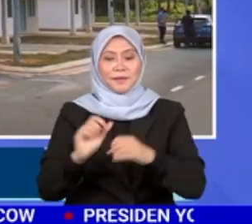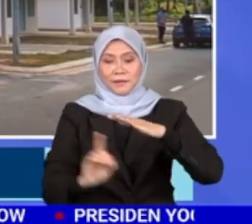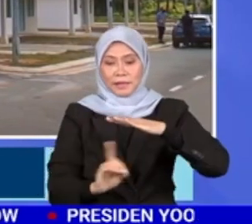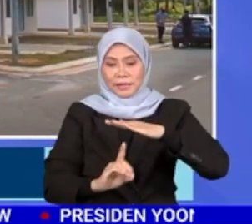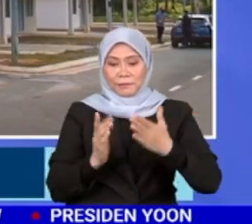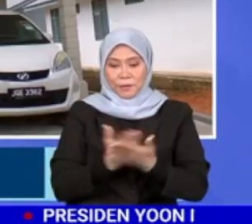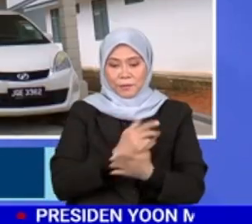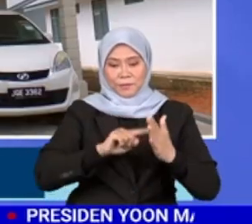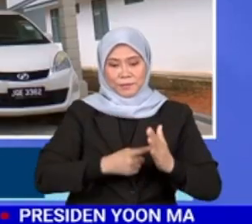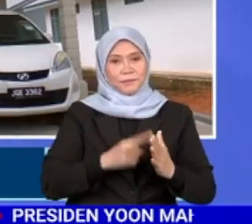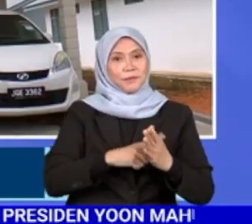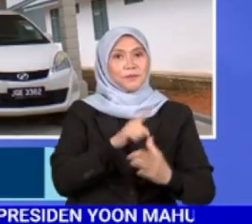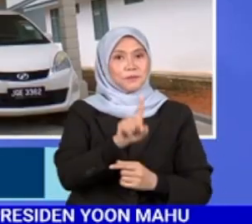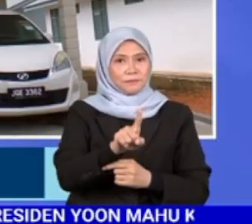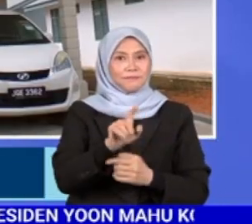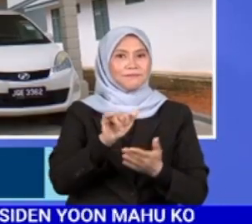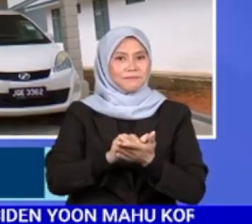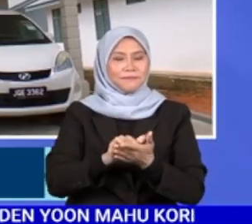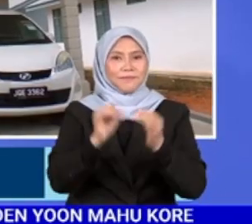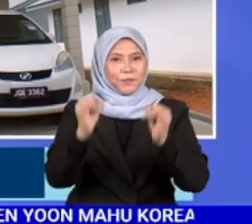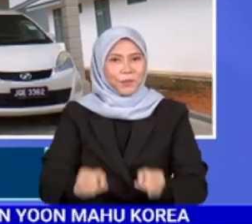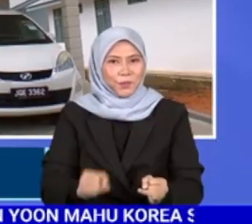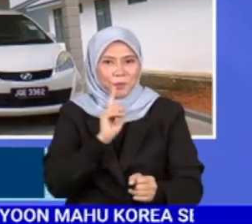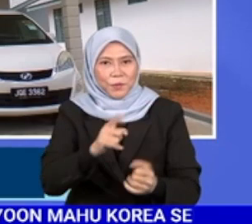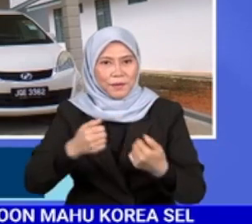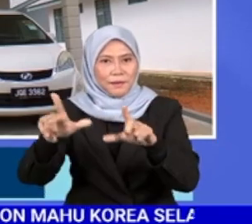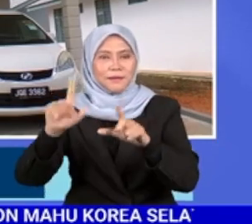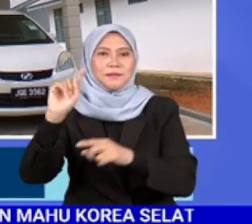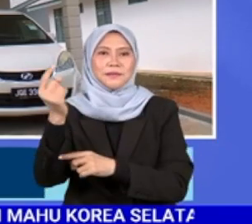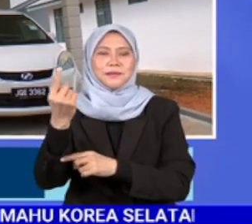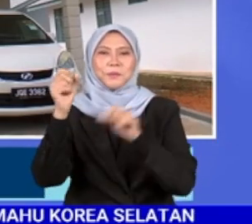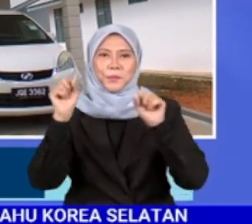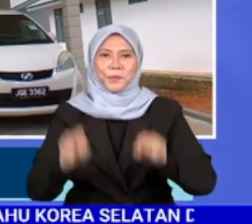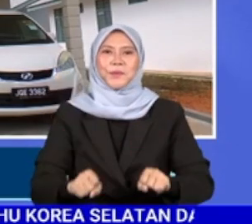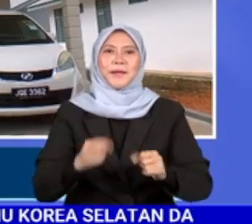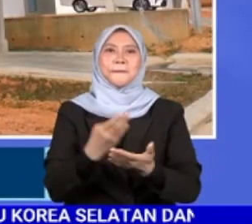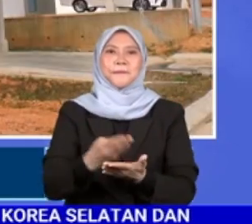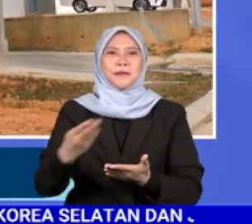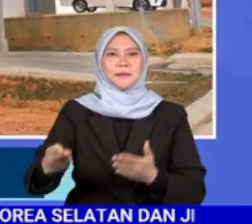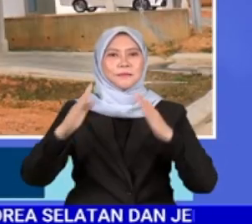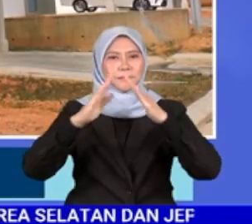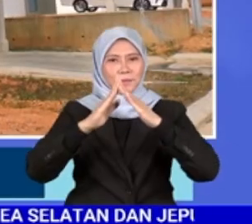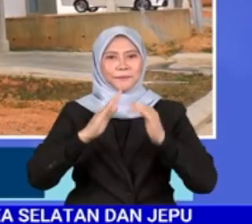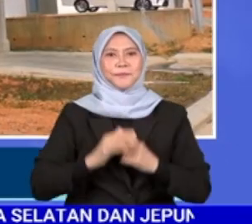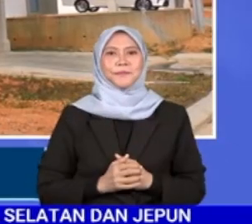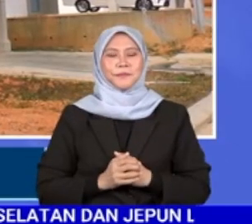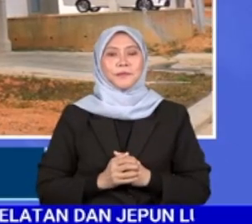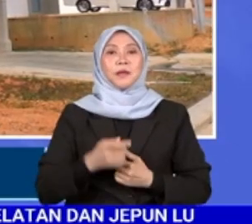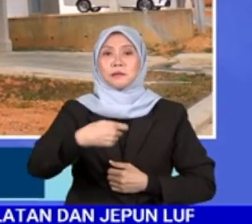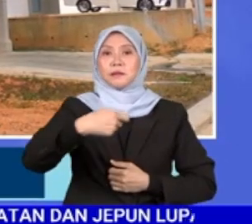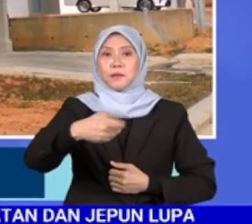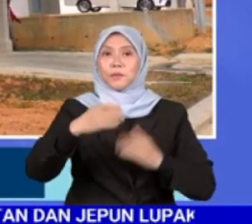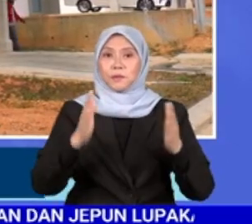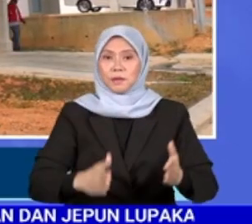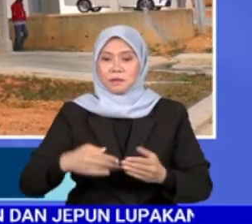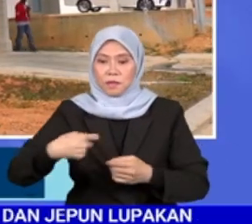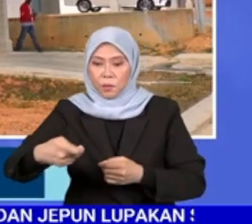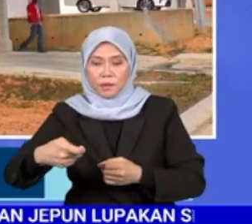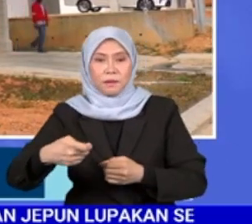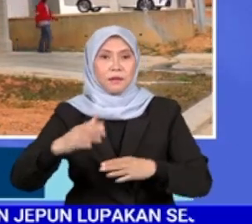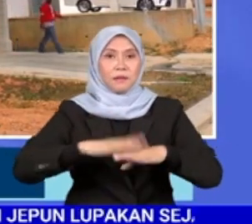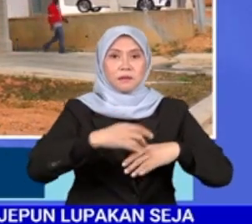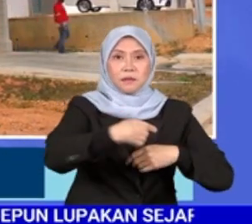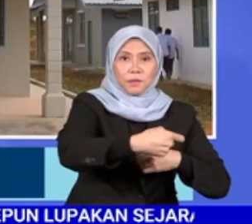baru itu bermula Januari lalu bagi memastikan individu benar-benar layak sahaja boleh membeli rumah tersebut. Bagi penyewa yang melakukan sewa atas